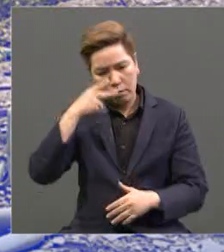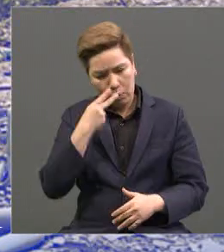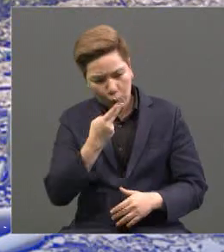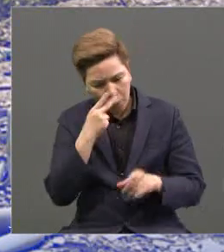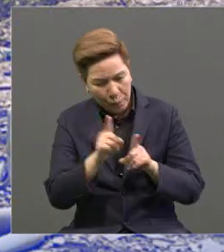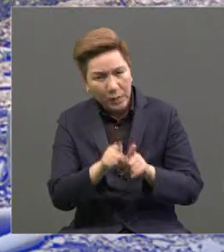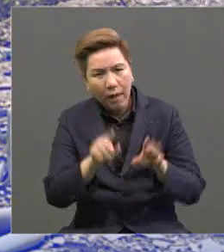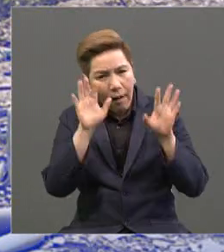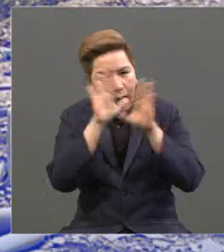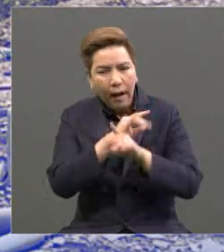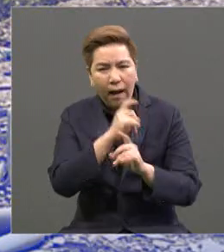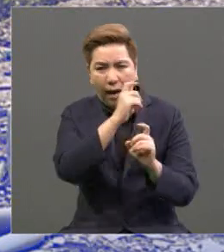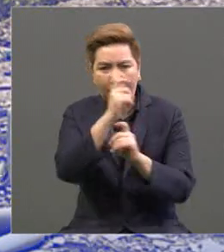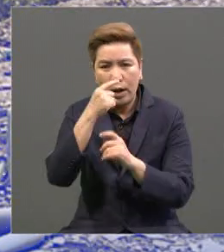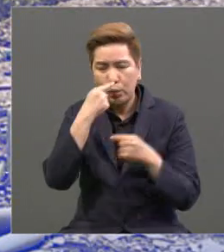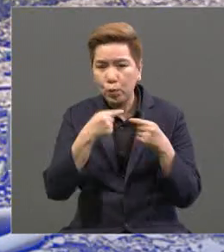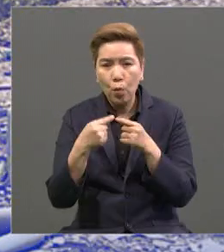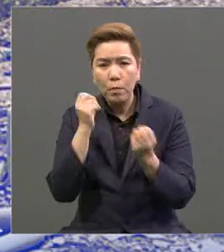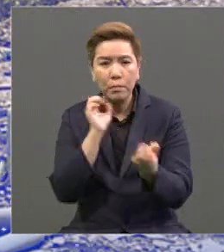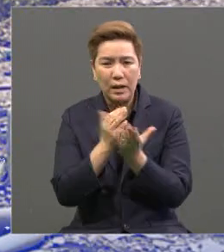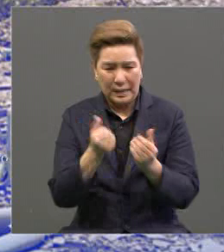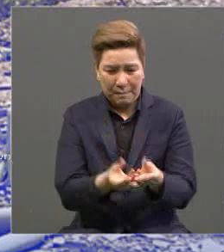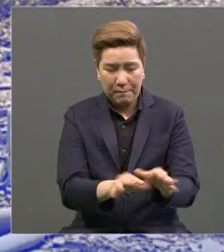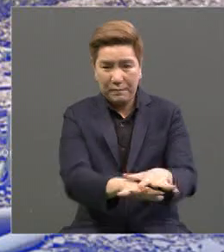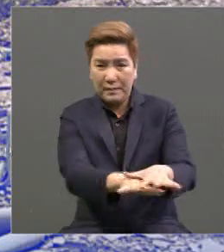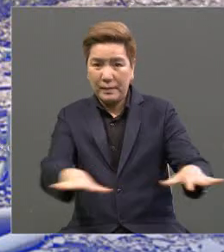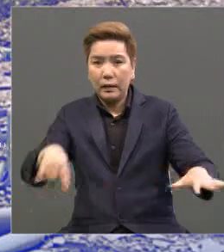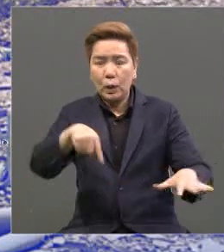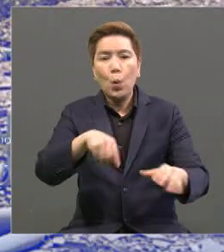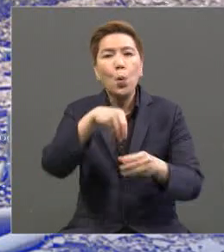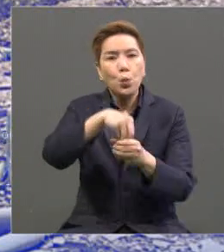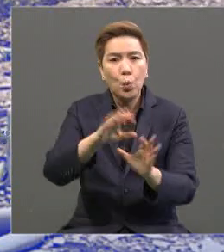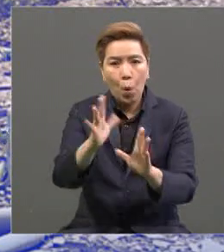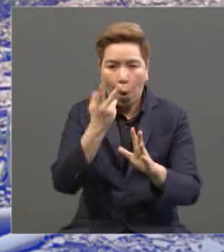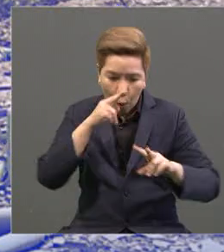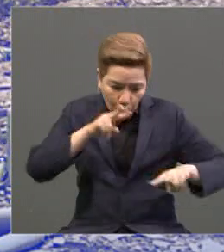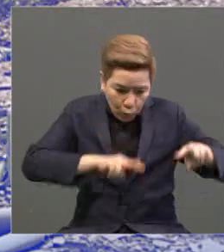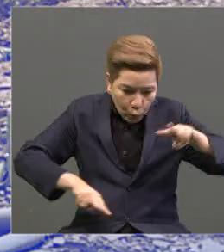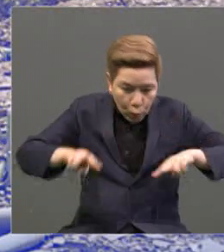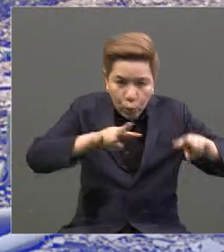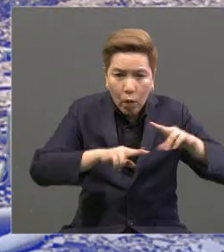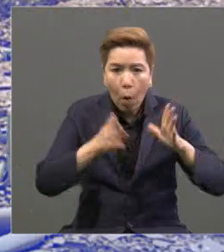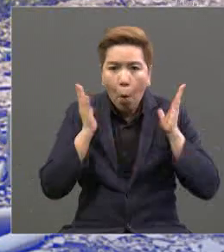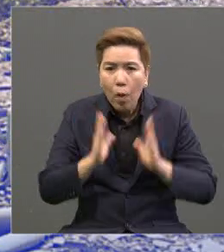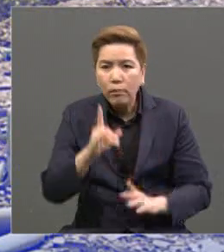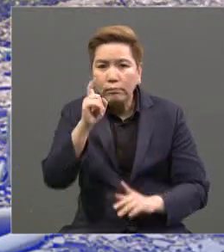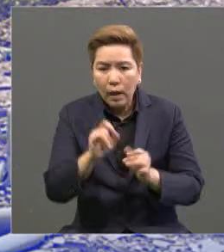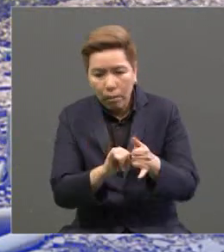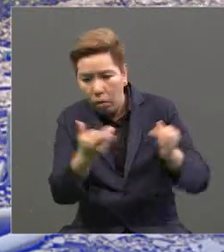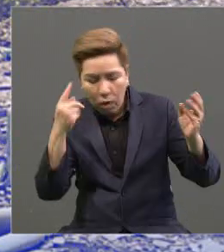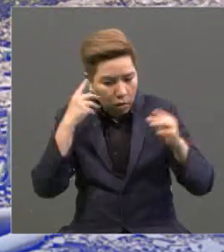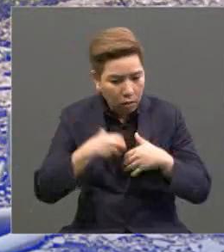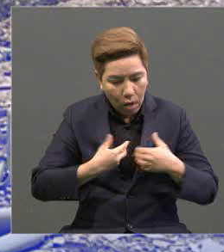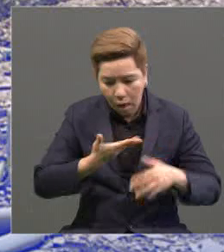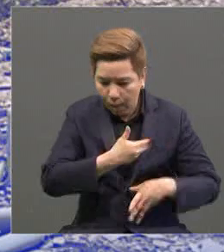รมดังกล่าวเนี่ยมันอาจจะทำให้เกิดอันตรายตามมาเนื่องจากว่าพื้นที่ประสบภัยอยู่ระหว่างการตรวจสอบติดตามค้นหาร่างผู้สูญห